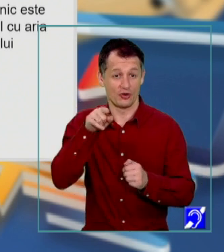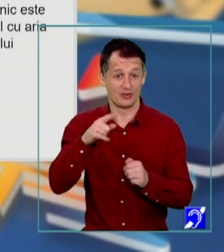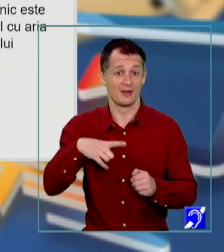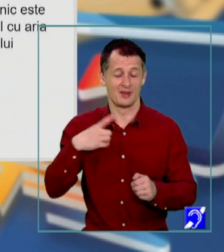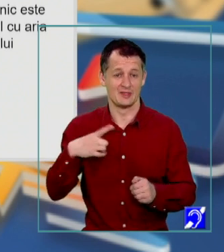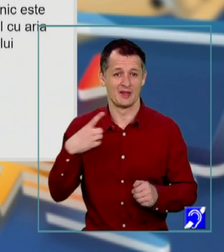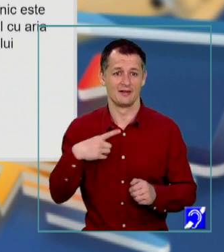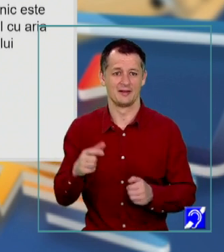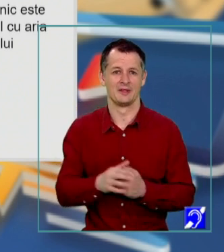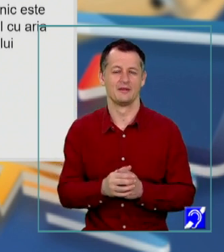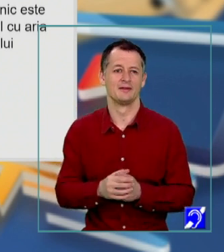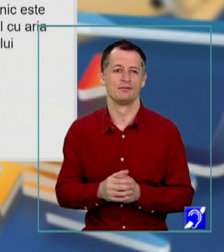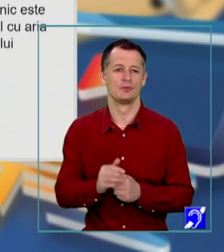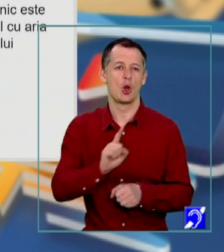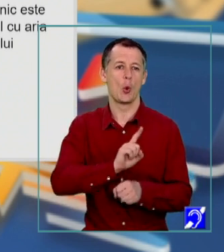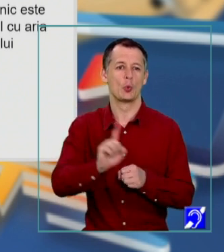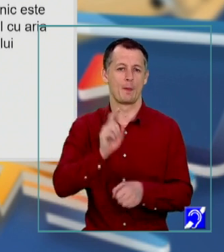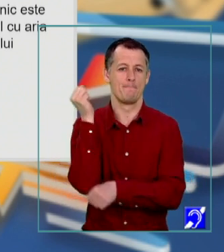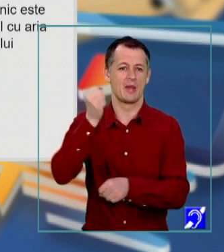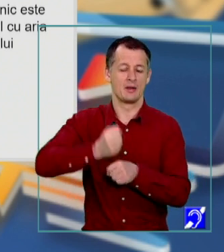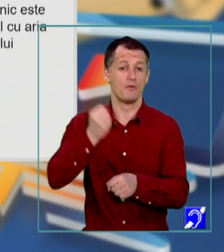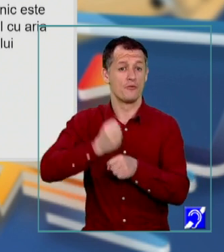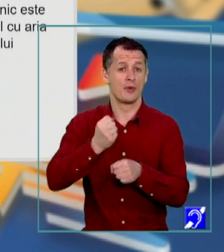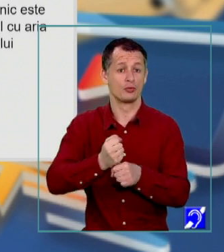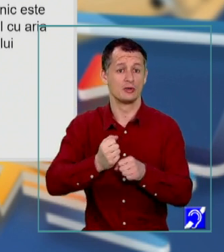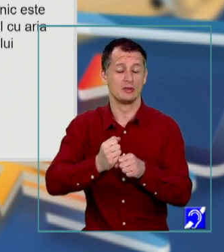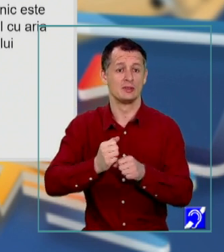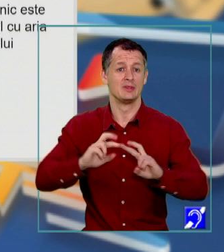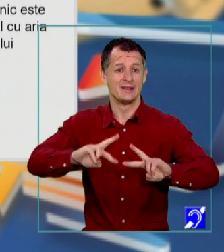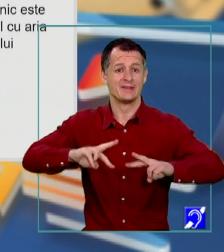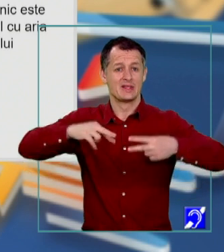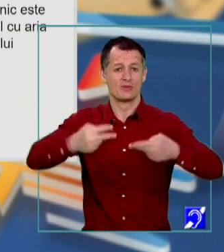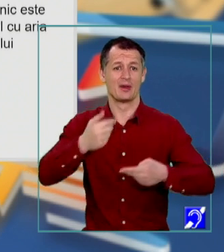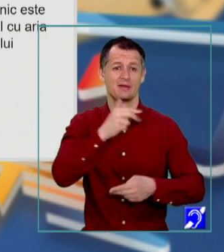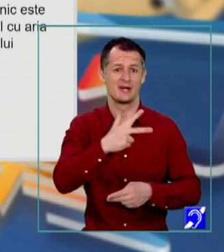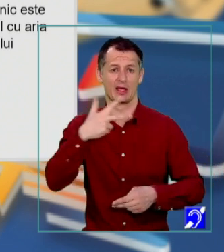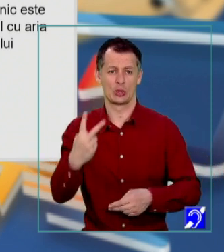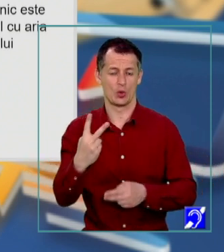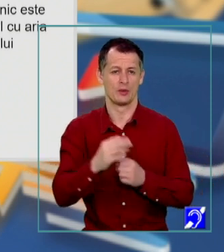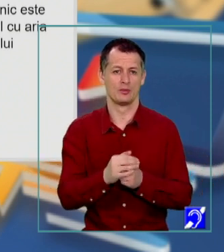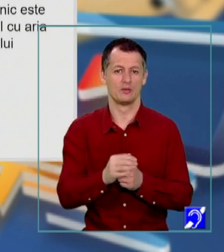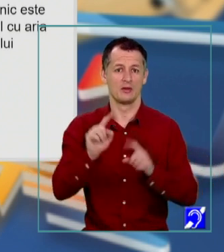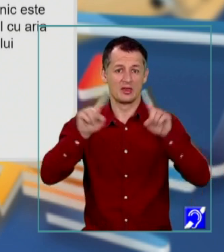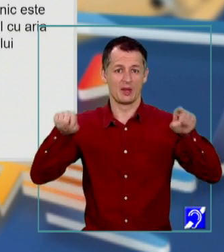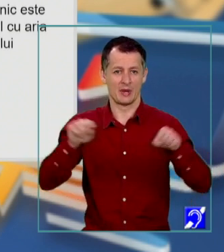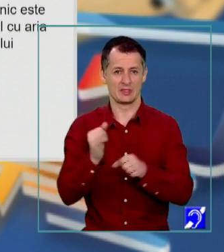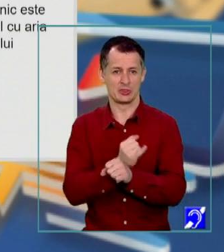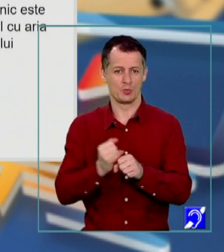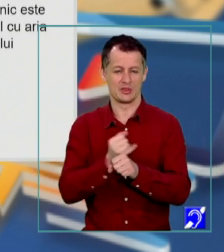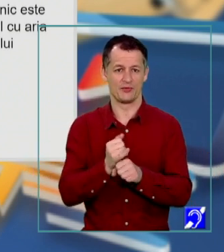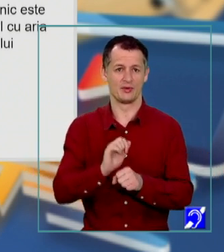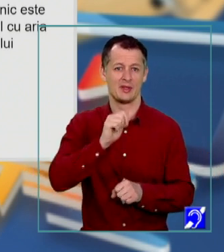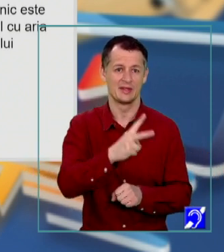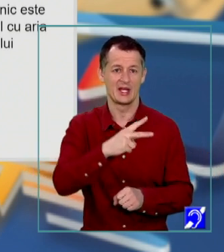reprezintă, practic, lucru mecanic efectuat în transformarea 3,2. De pe tablă se observă că în